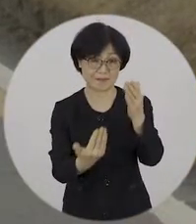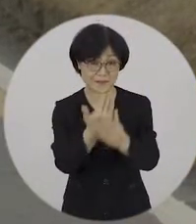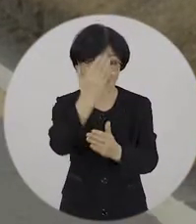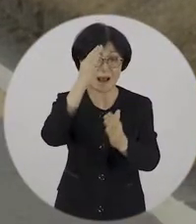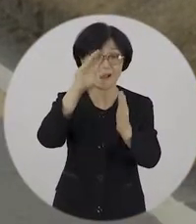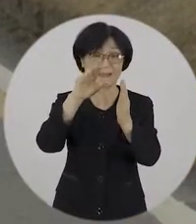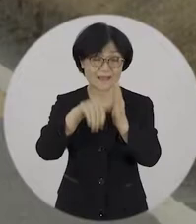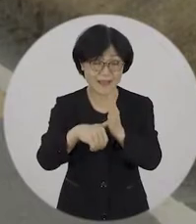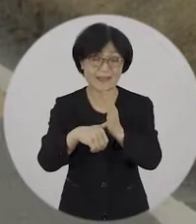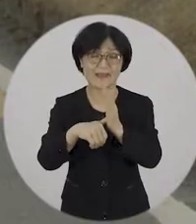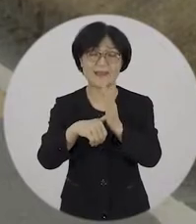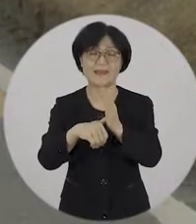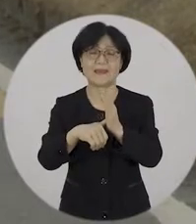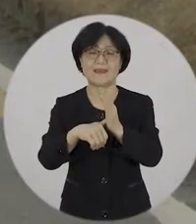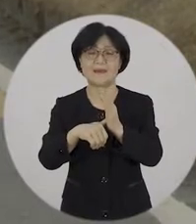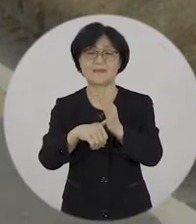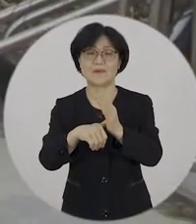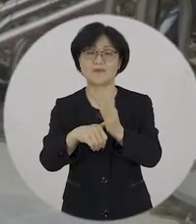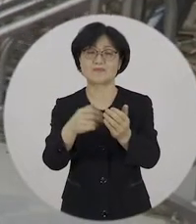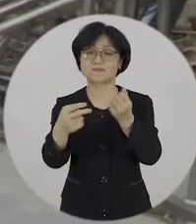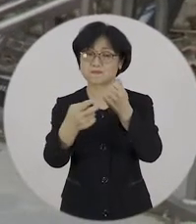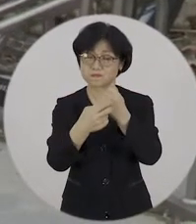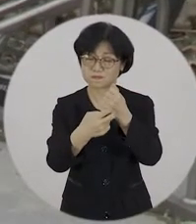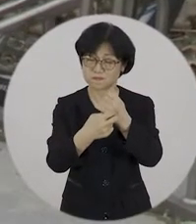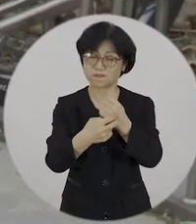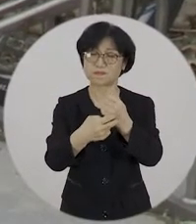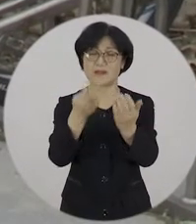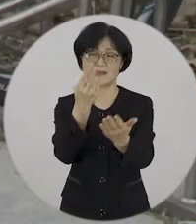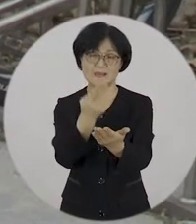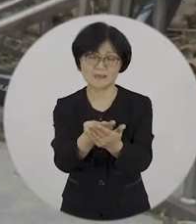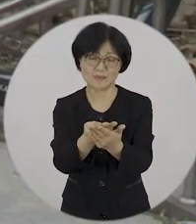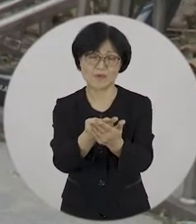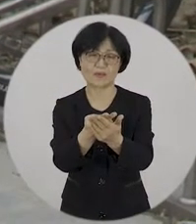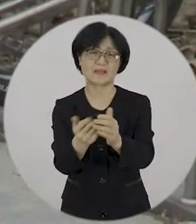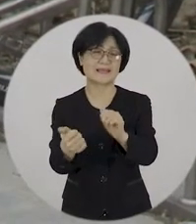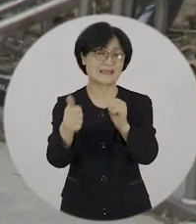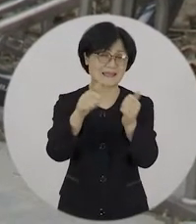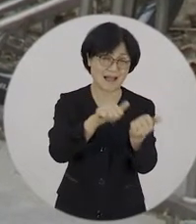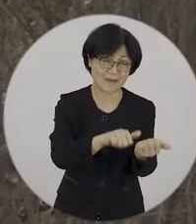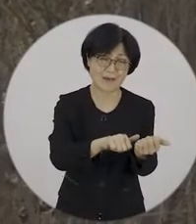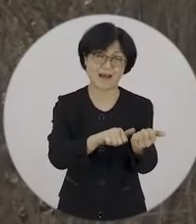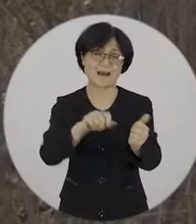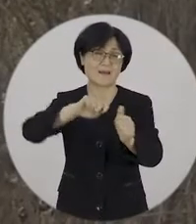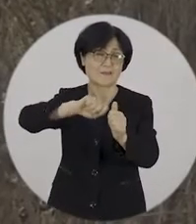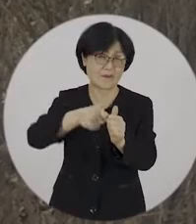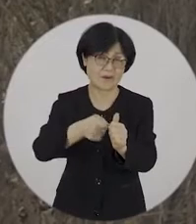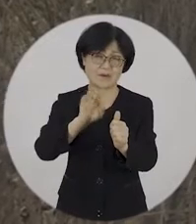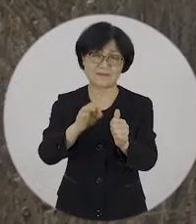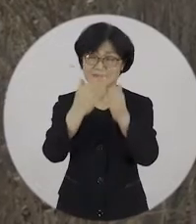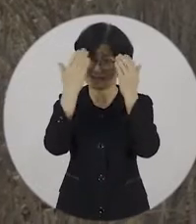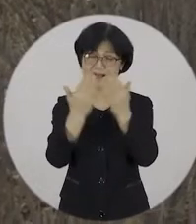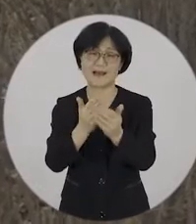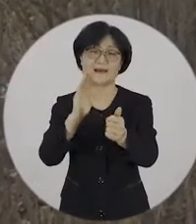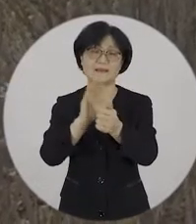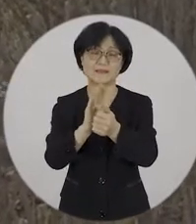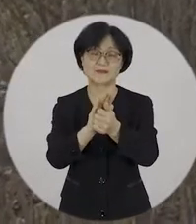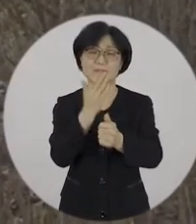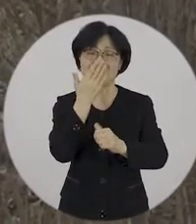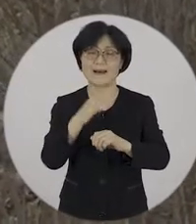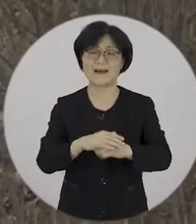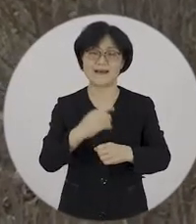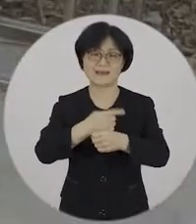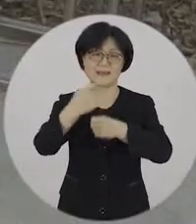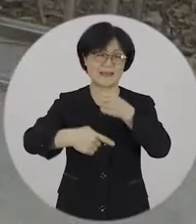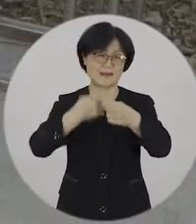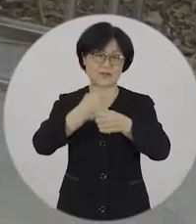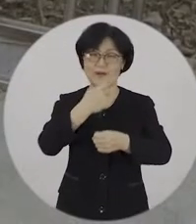중 사고가 발생한 경우 진단 및 입원 위로금, 후유장해, 사망, 벌금 등을 지원합니다.